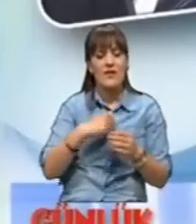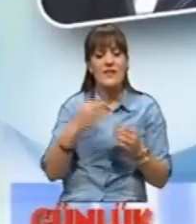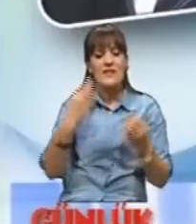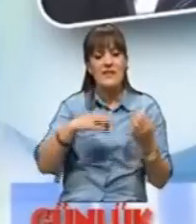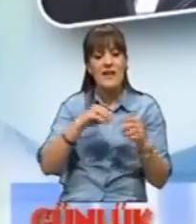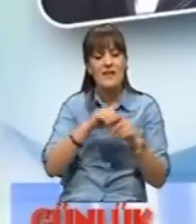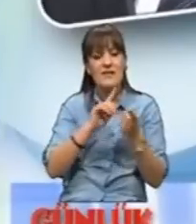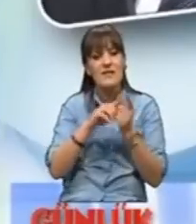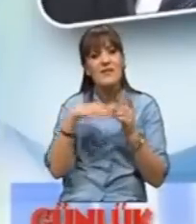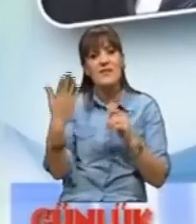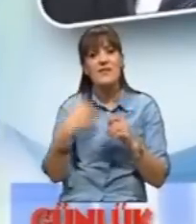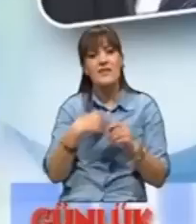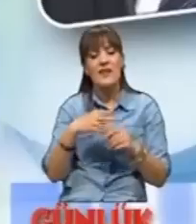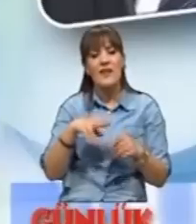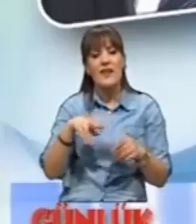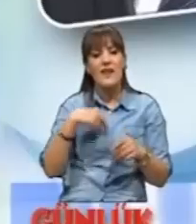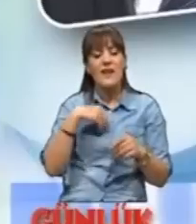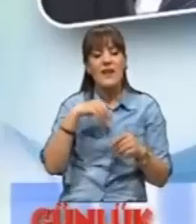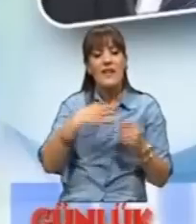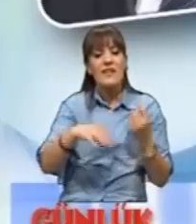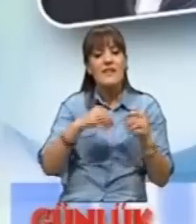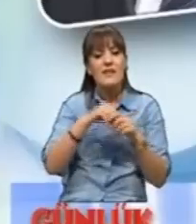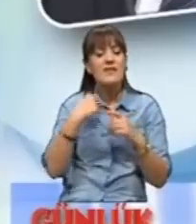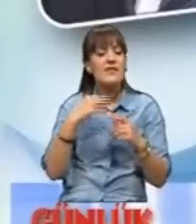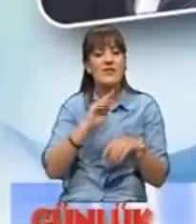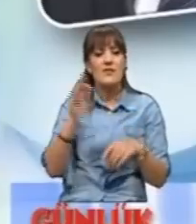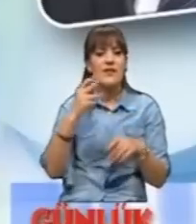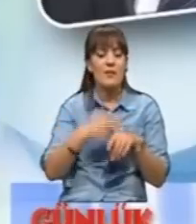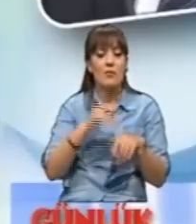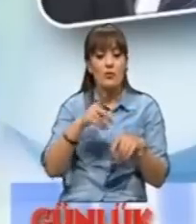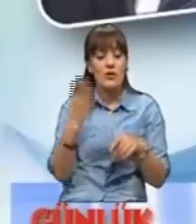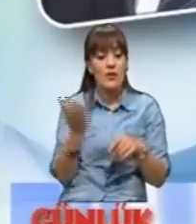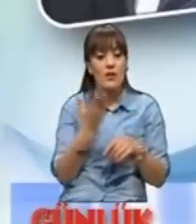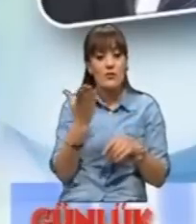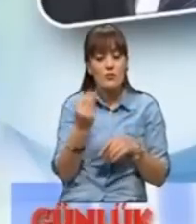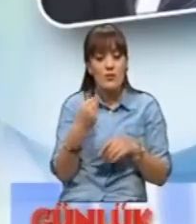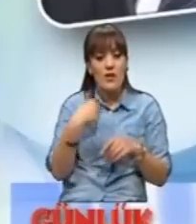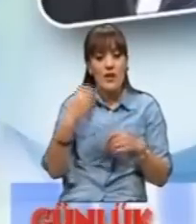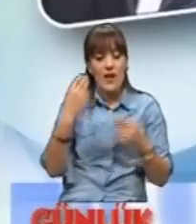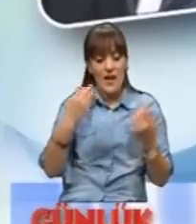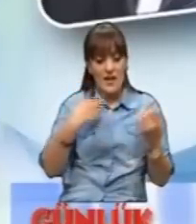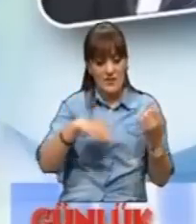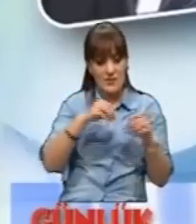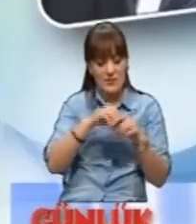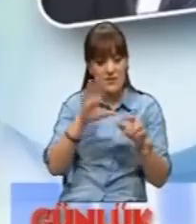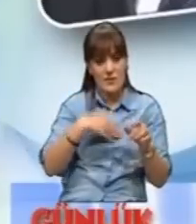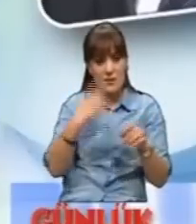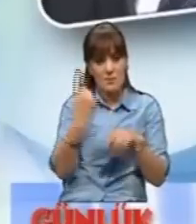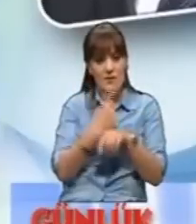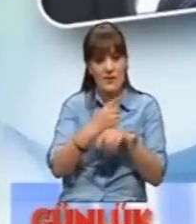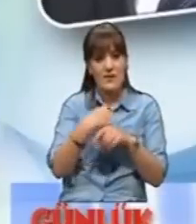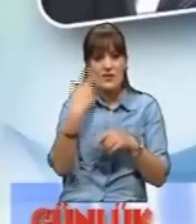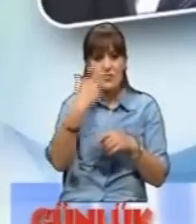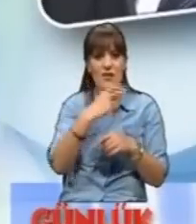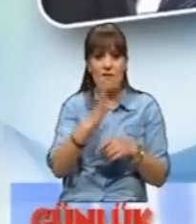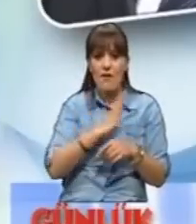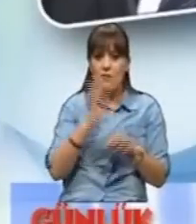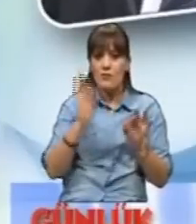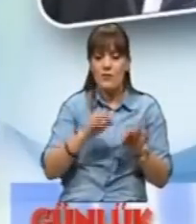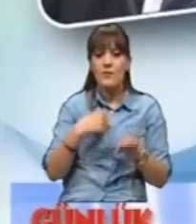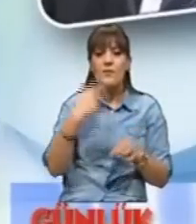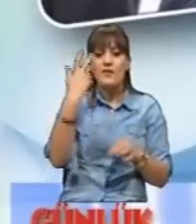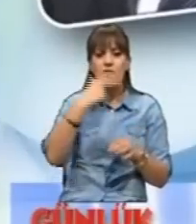sazlar dışında var. Hiç denemedim nefesli sazları da. Bu kadar blok, çok flüt, enstrüman bilgisine var. Sahip birinin o zaman besteleri de vardır mutlaka.